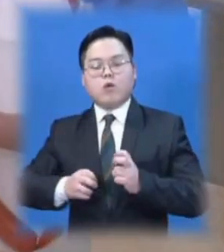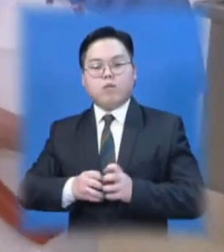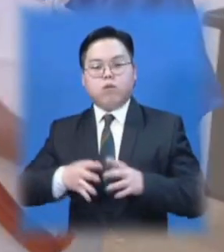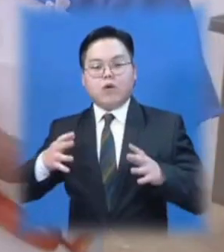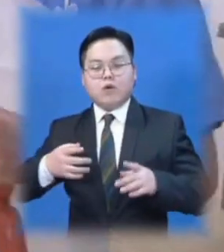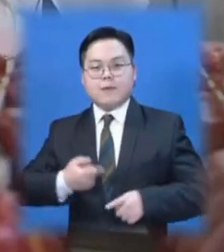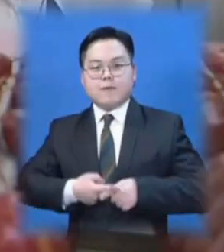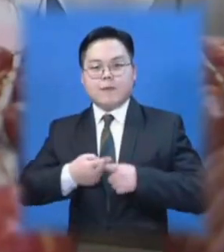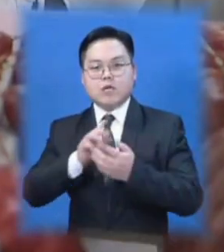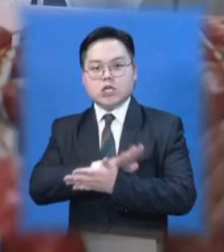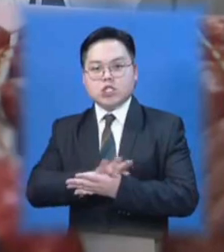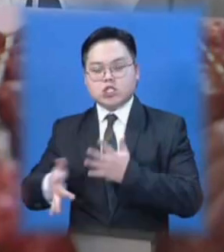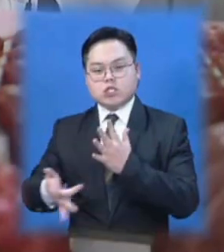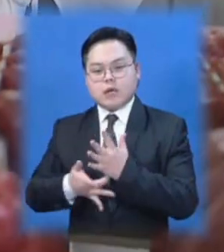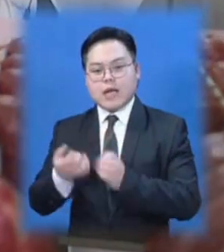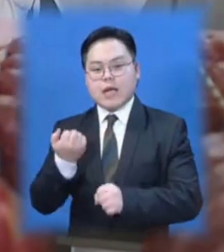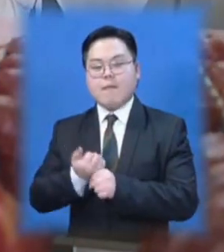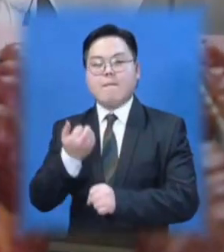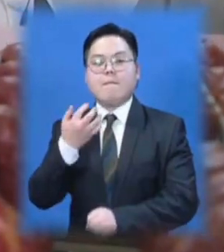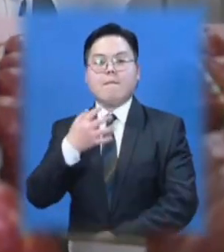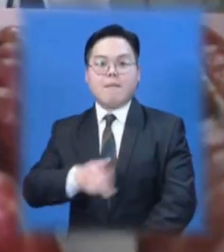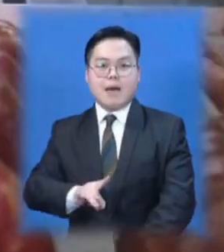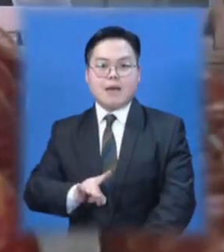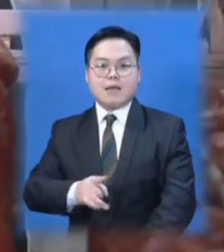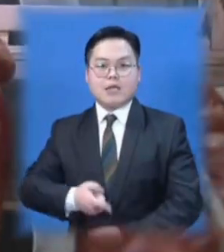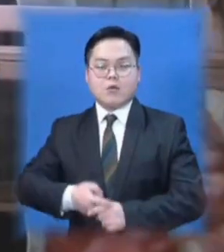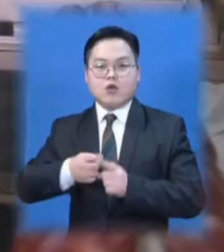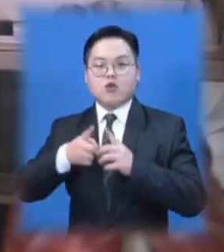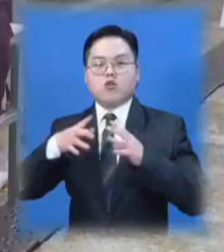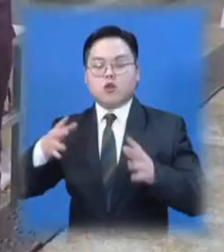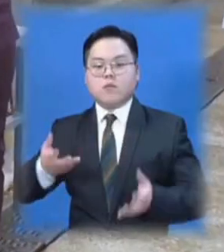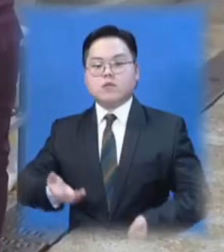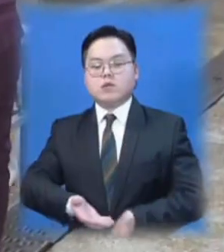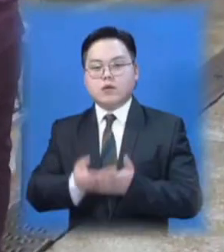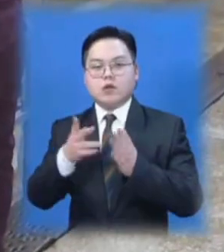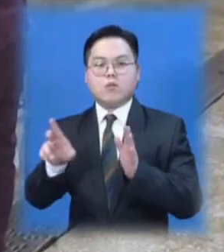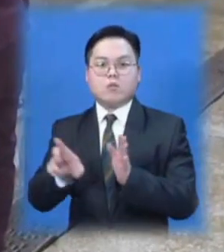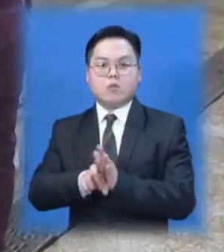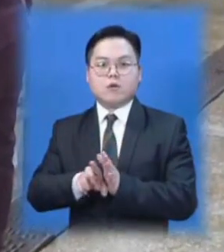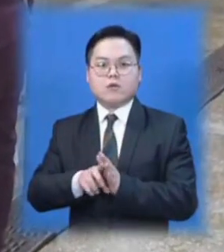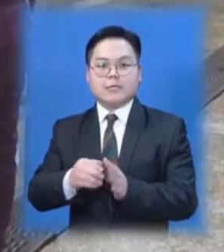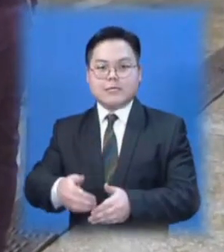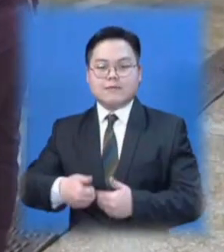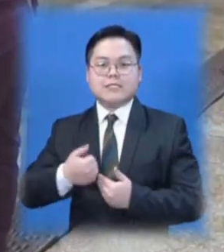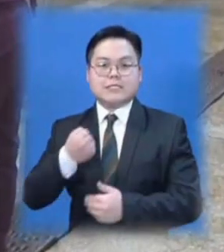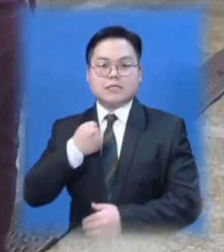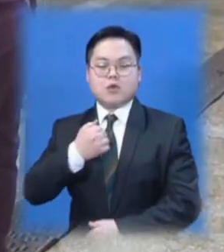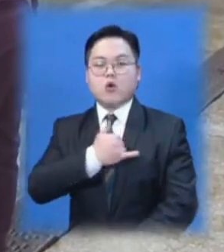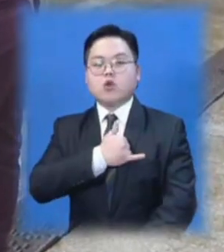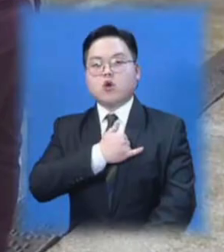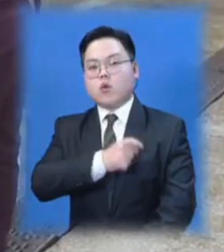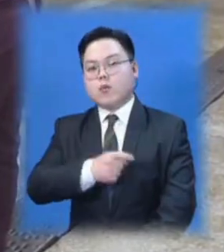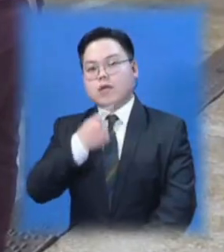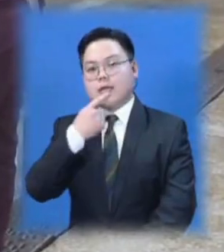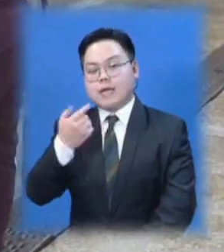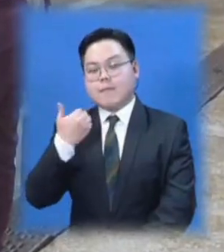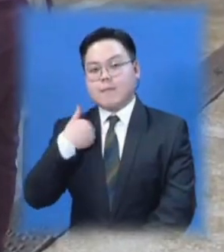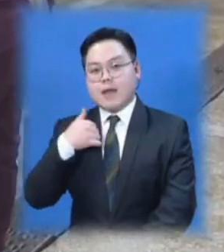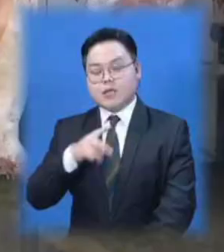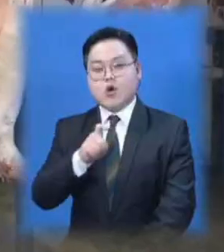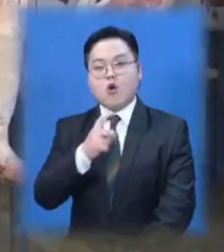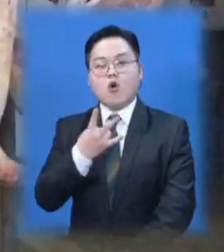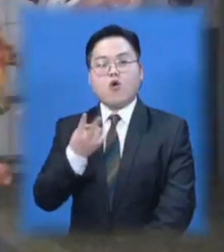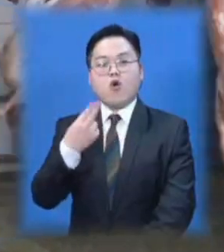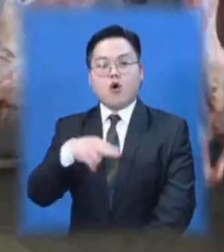шин техник шинжлэх ухааны нэвтрүүлэх ажлын байрны мэдээлэл зэрэгтэй. Томоохон дэмжлэг бол гэдгийг компани удирдлагч хэлсэн. Хүнд компани